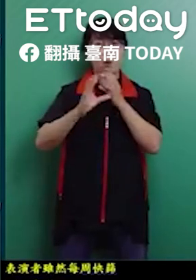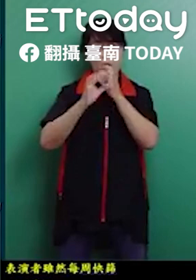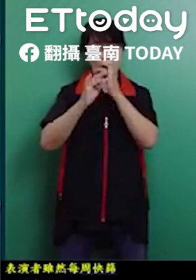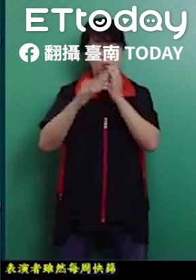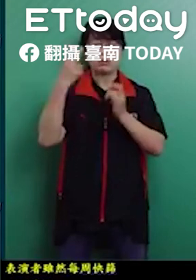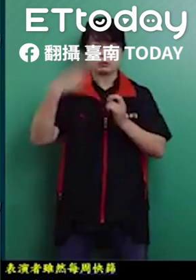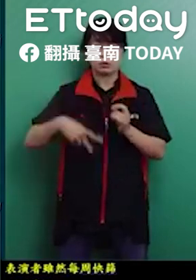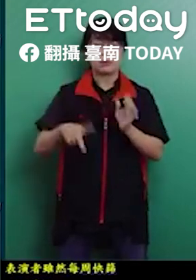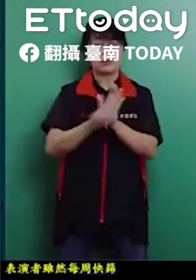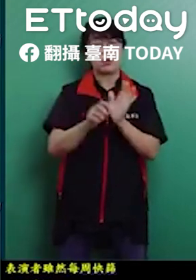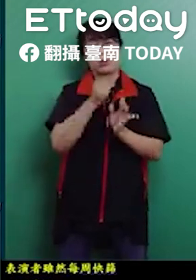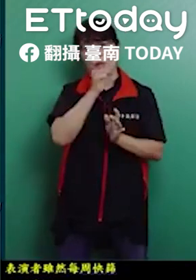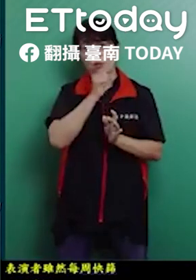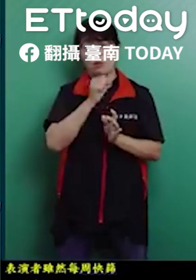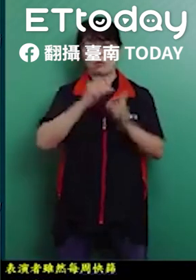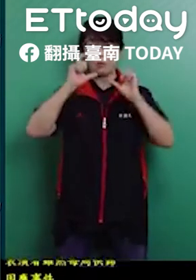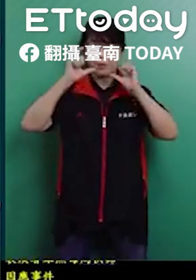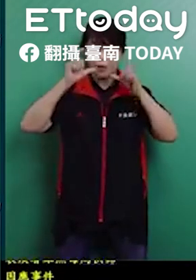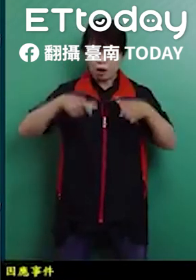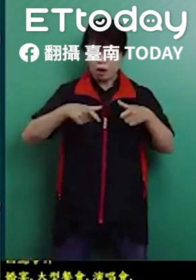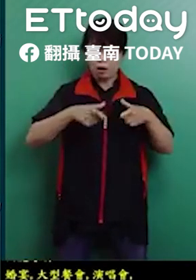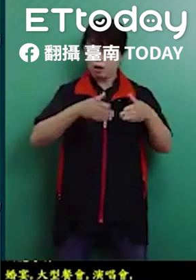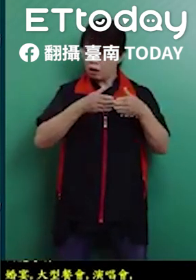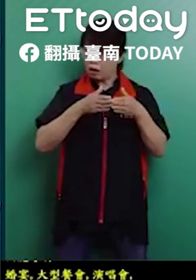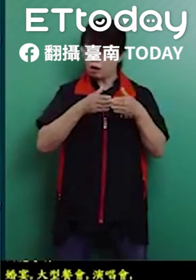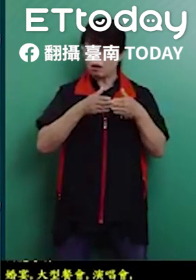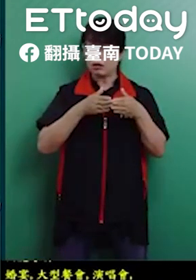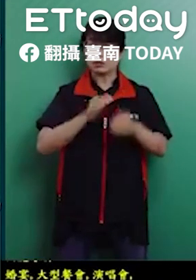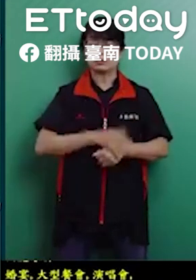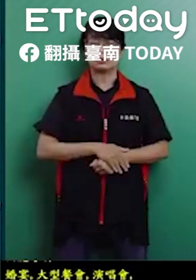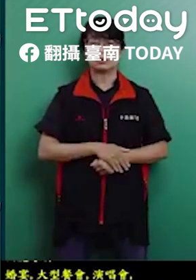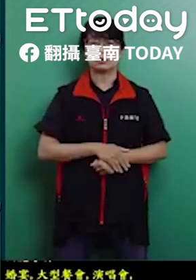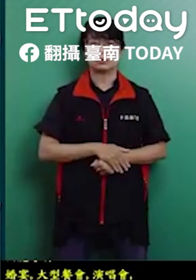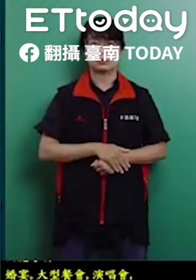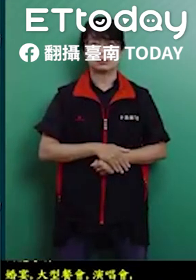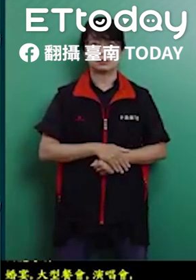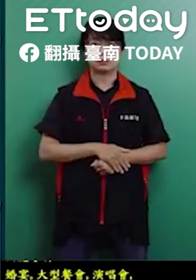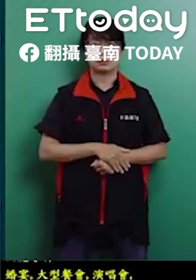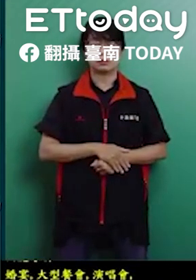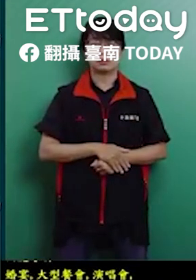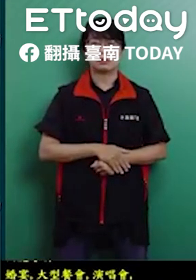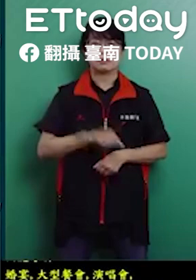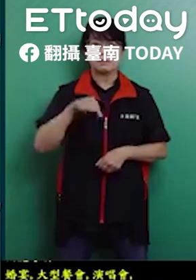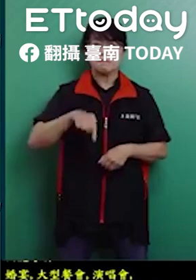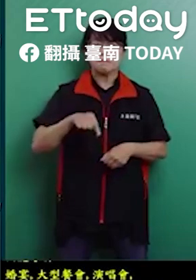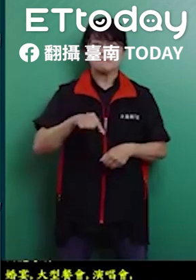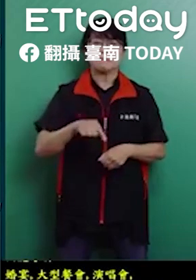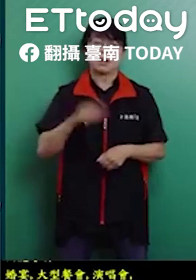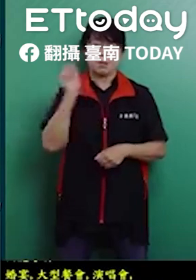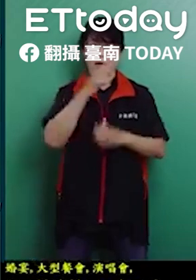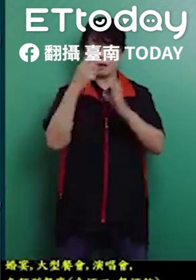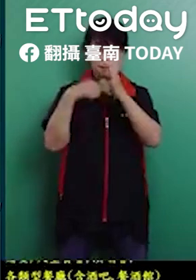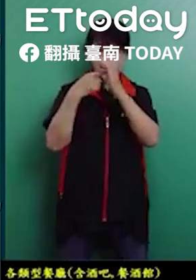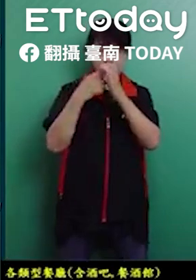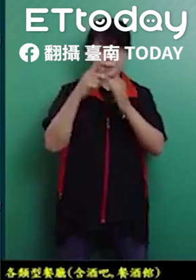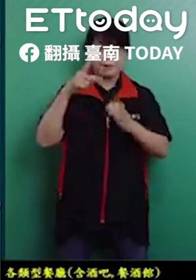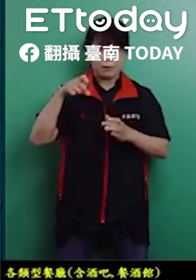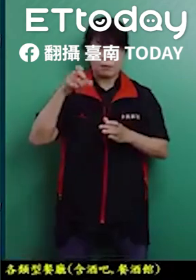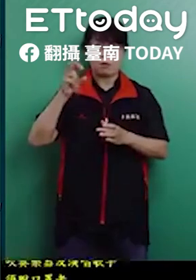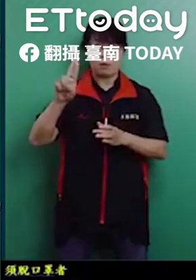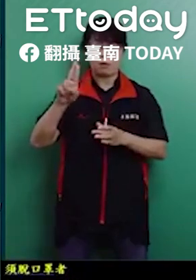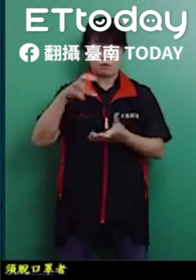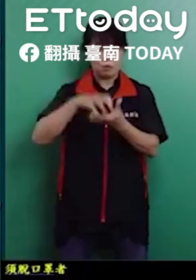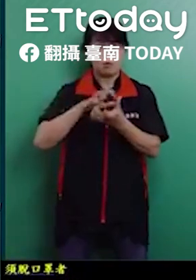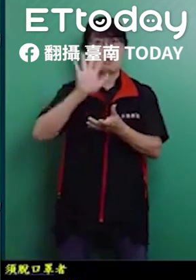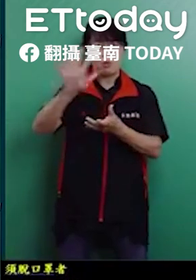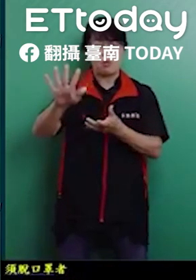演唱歌手需脱口罩者，应有当日快筛或 PCR 阴性证明才能演出。这